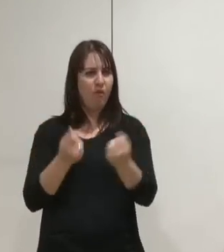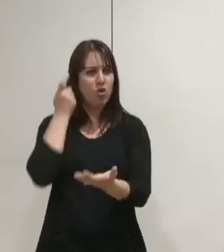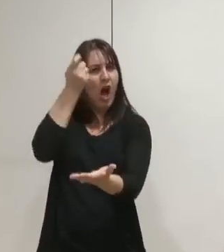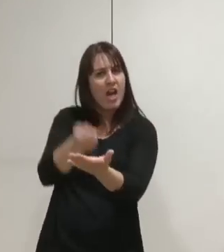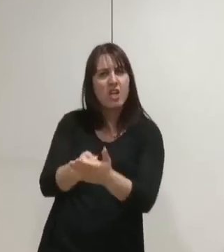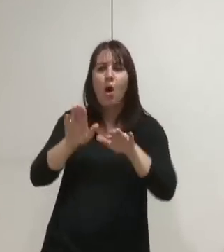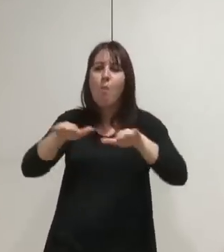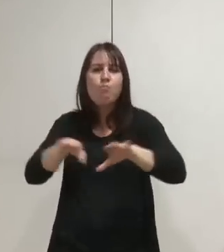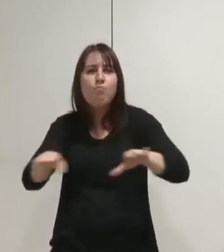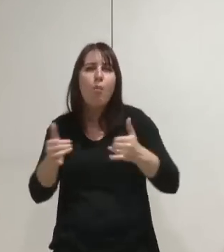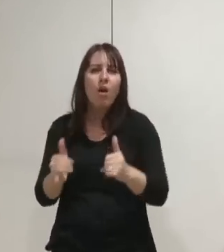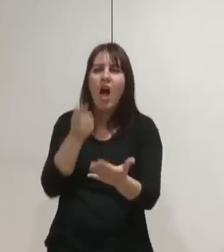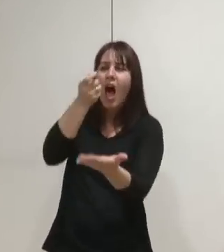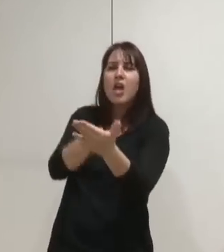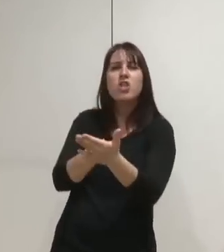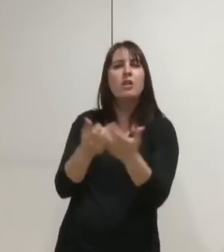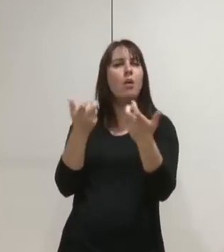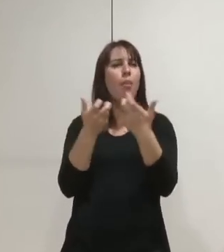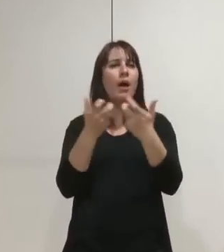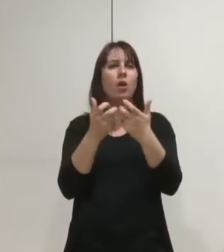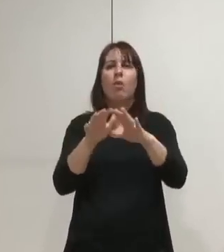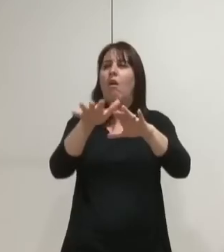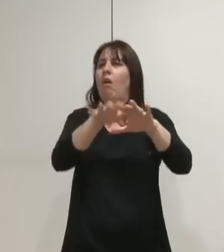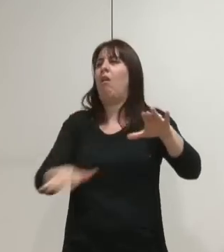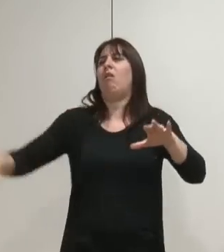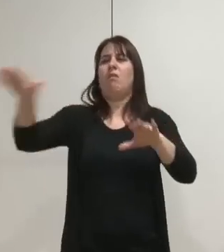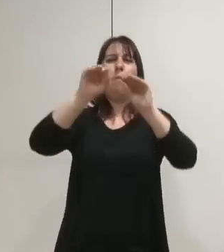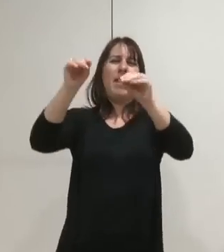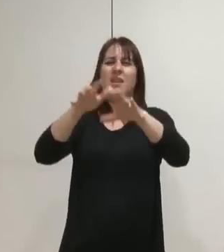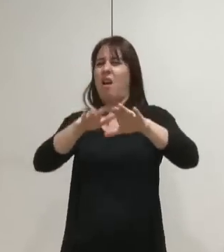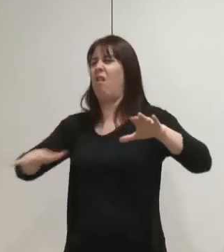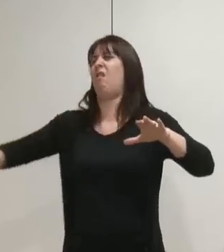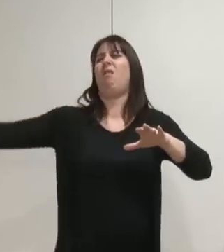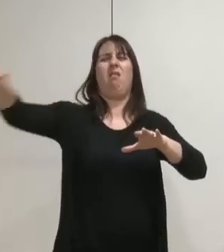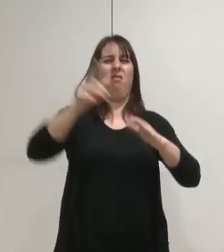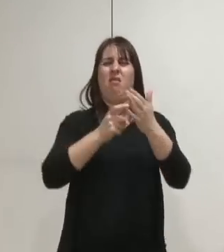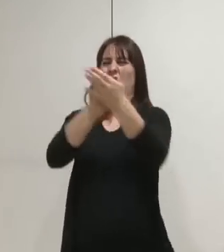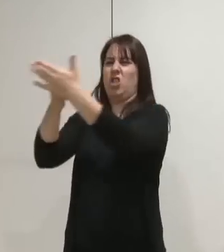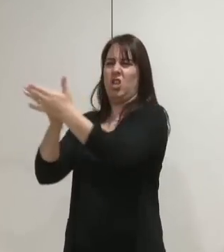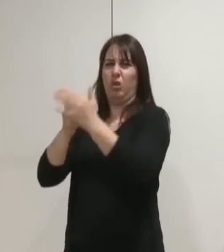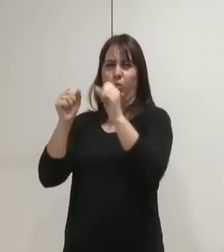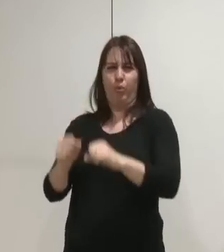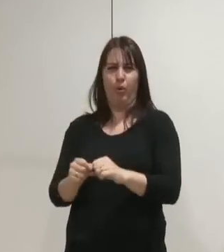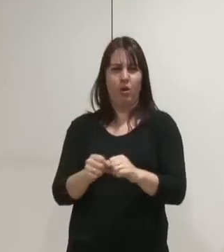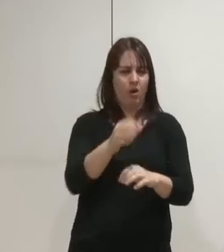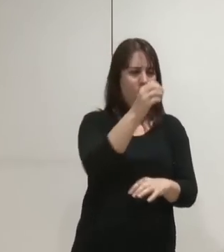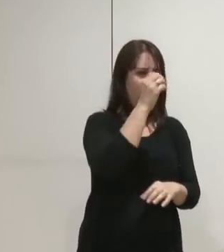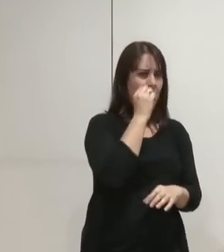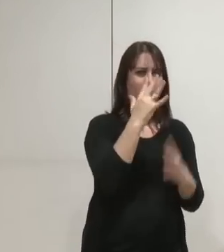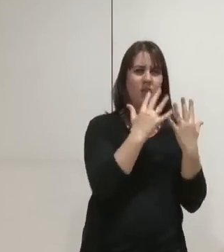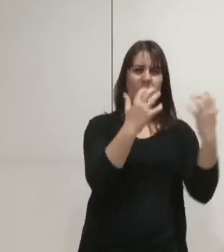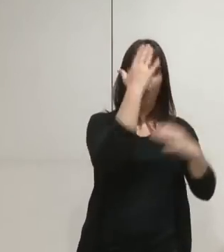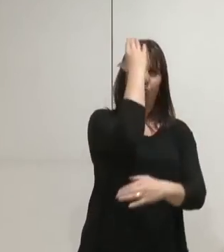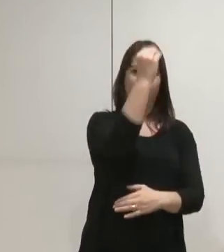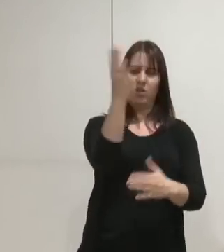meuble vous allez quelque part dans les grandes zones commerçante de Grenoble et vous en aurez autant que dans un salon professionnel